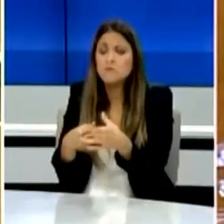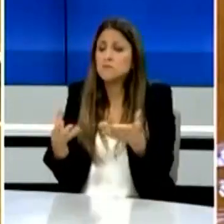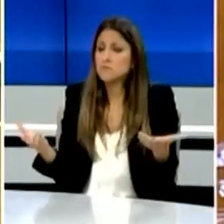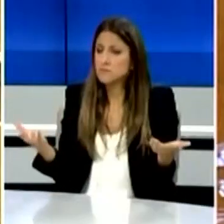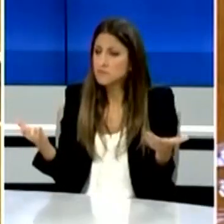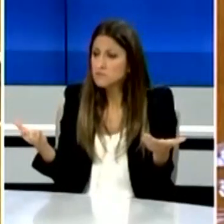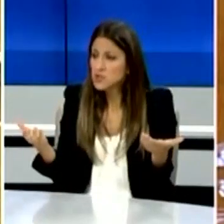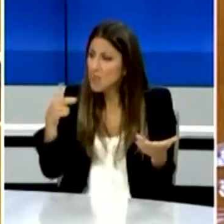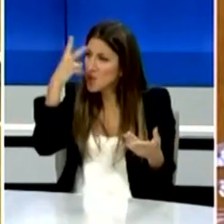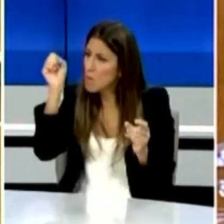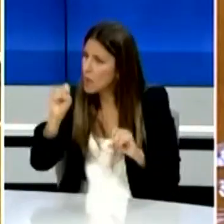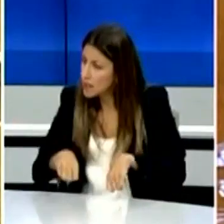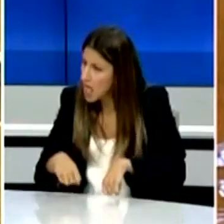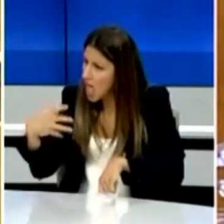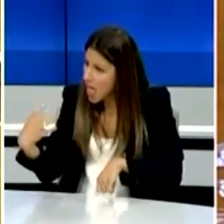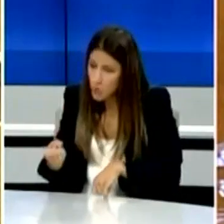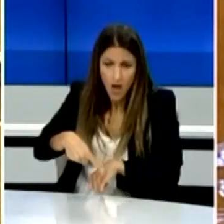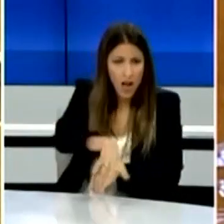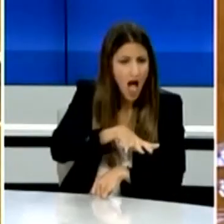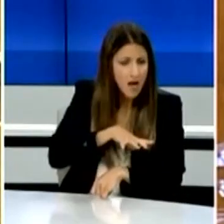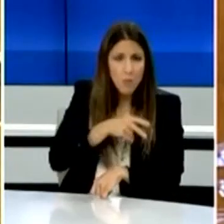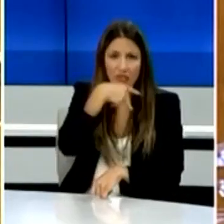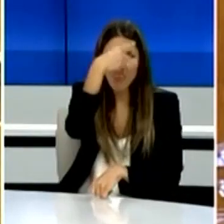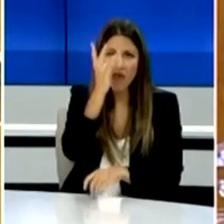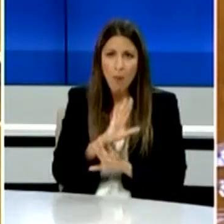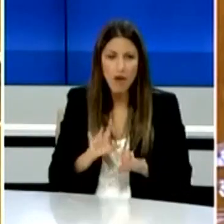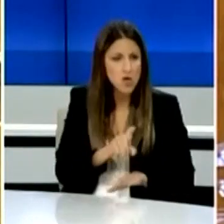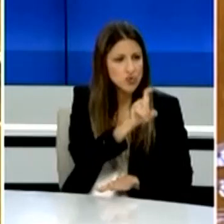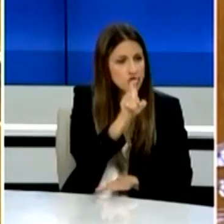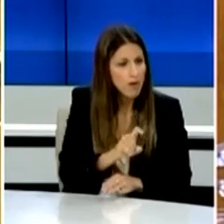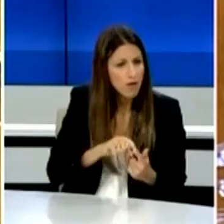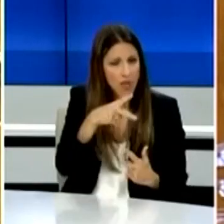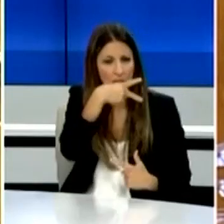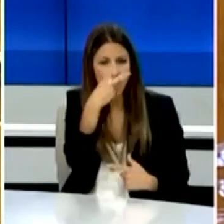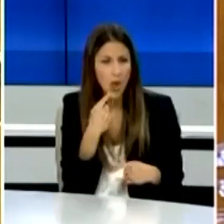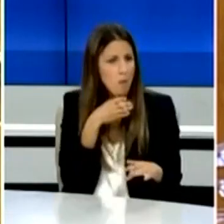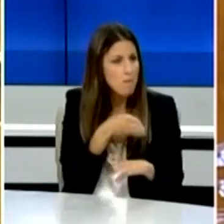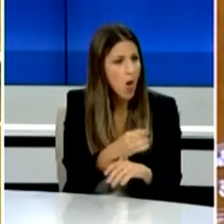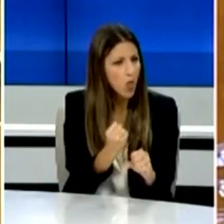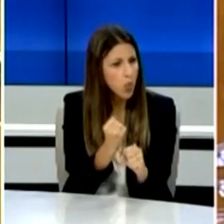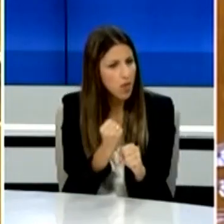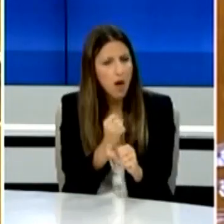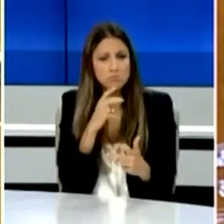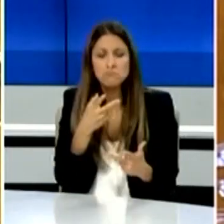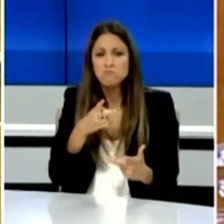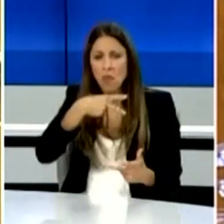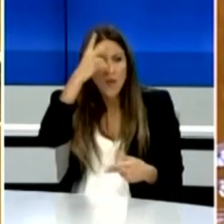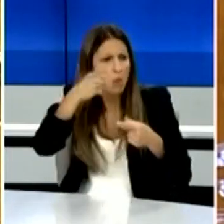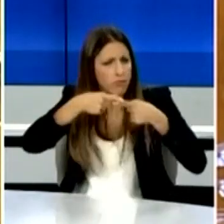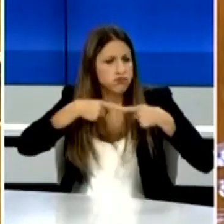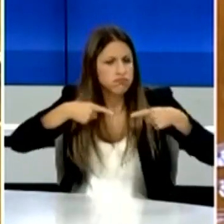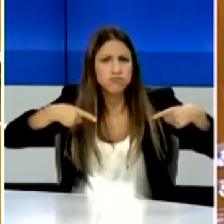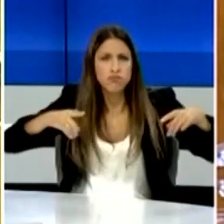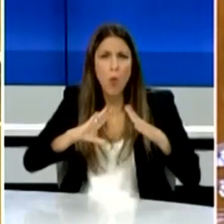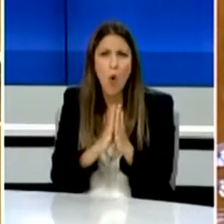σύγχρονη άσκηση των δικαιωμάτων των άλλων, των τρίτων, όπως του δικαιώματος της ελεύθερης διακίνησης και